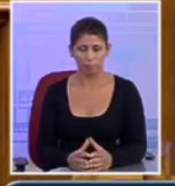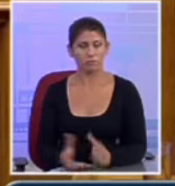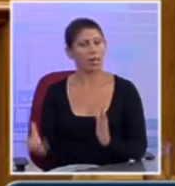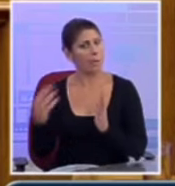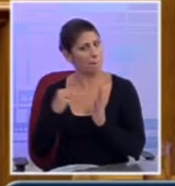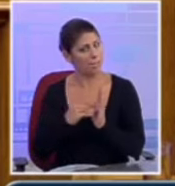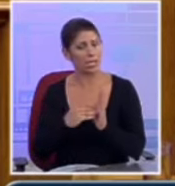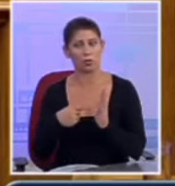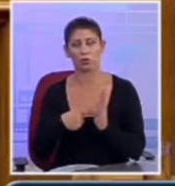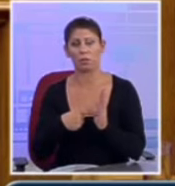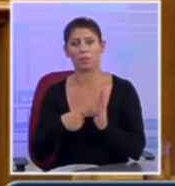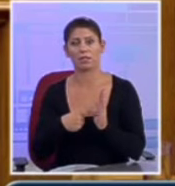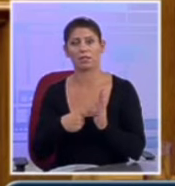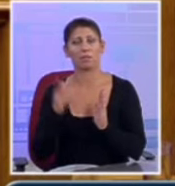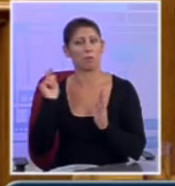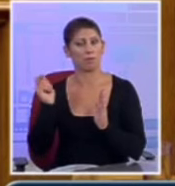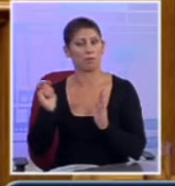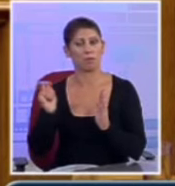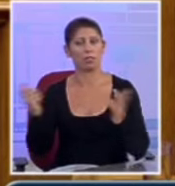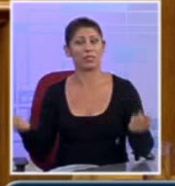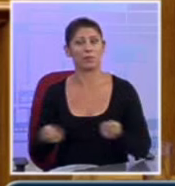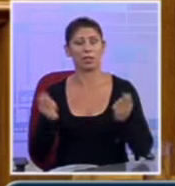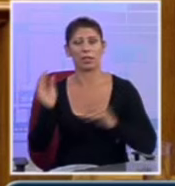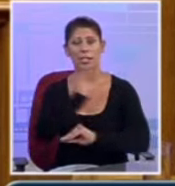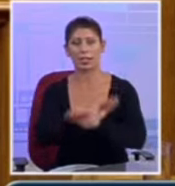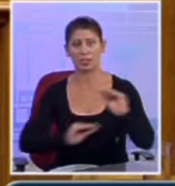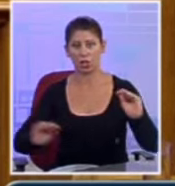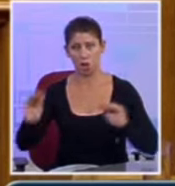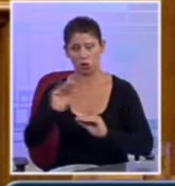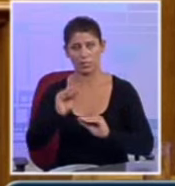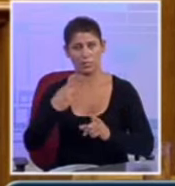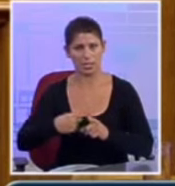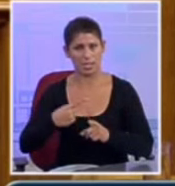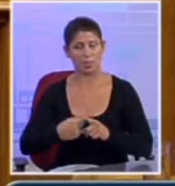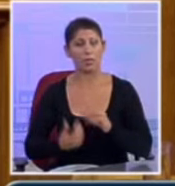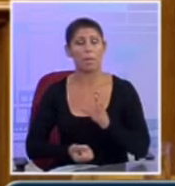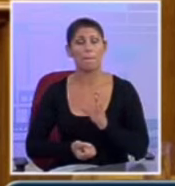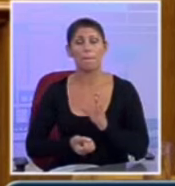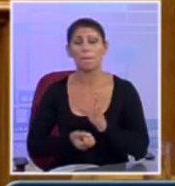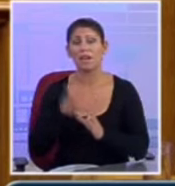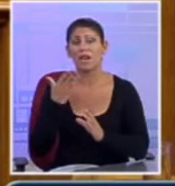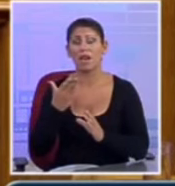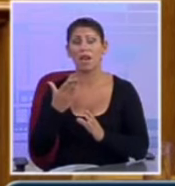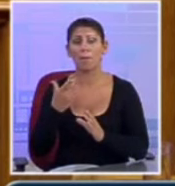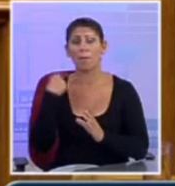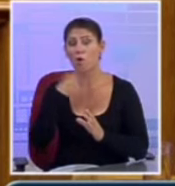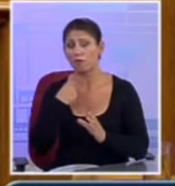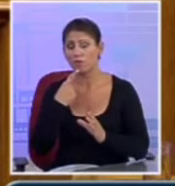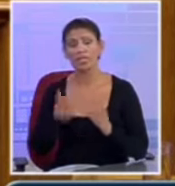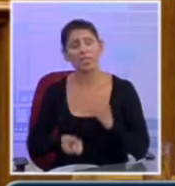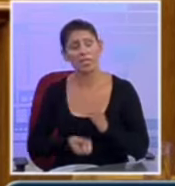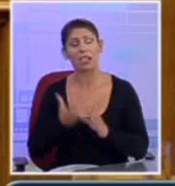εμπεριέχονται μέσα στην πολιτική της παραγωγικής ανασυγκρότησης της χώρας με νέα μορφή και